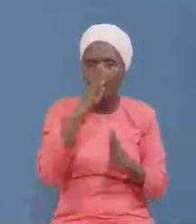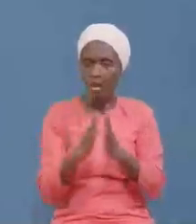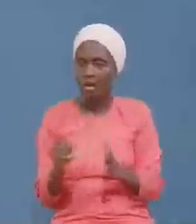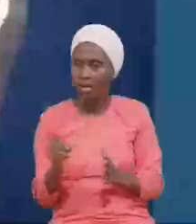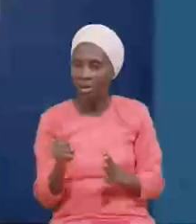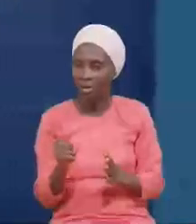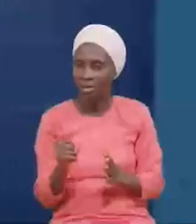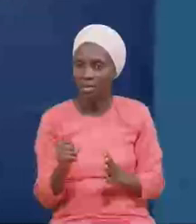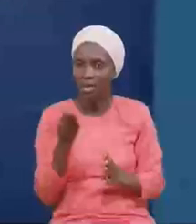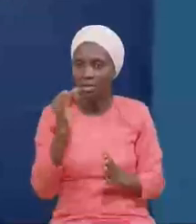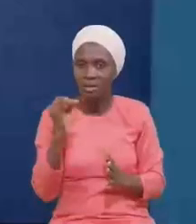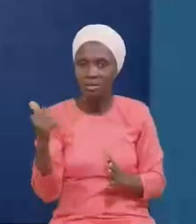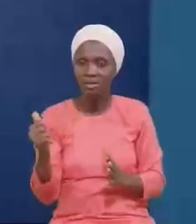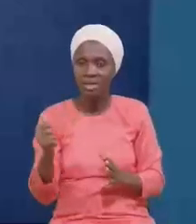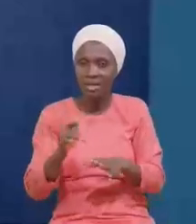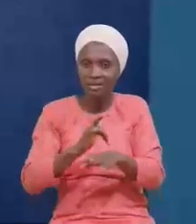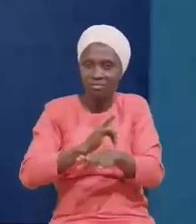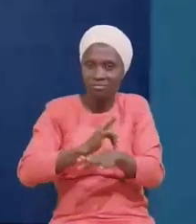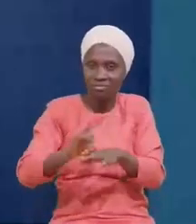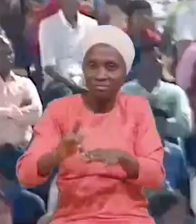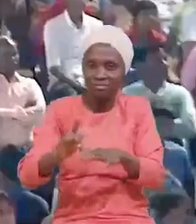Il y a un vide dans votre vie.